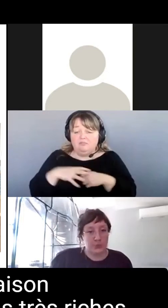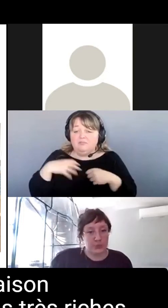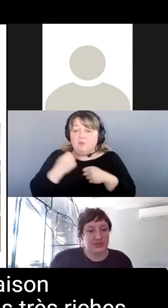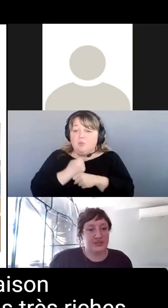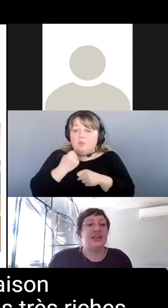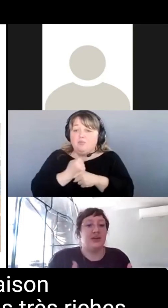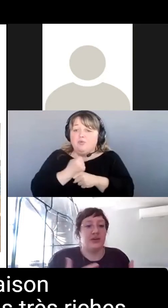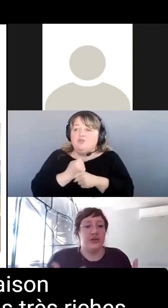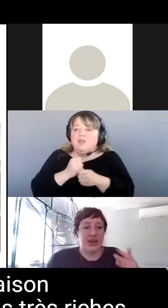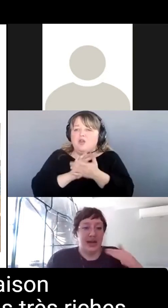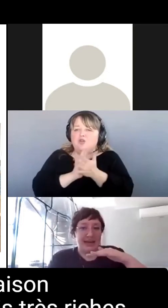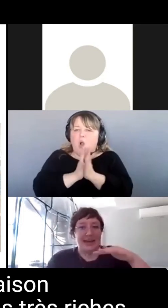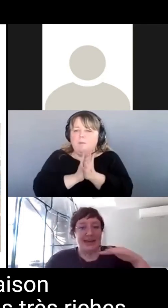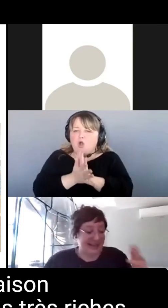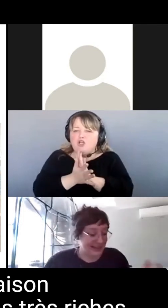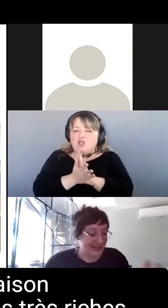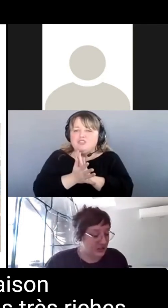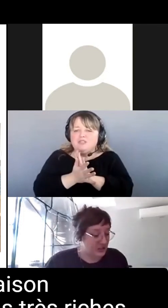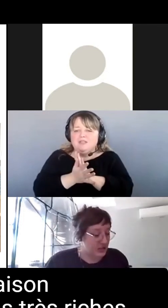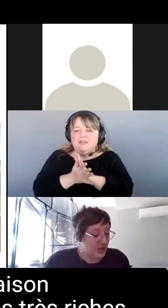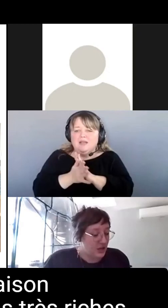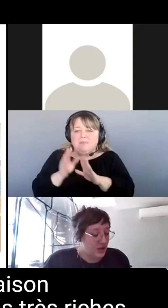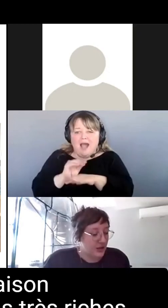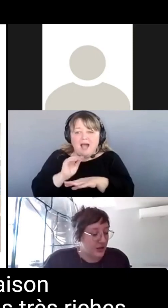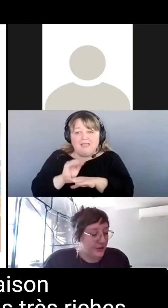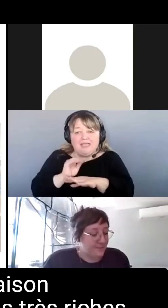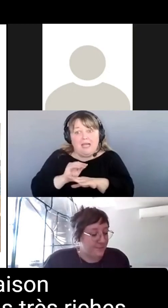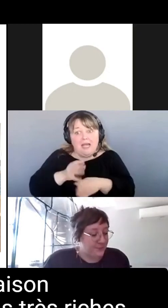un compost et un engrais très riche.